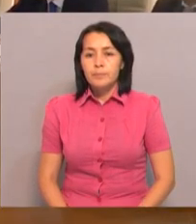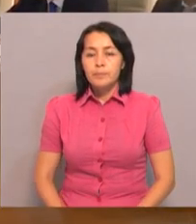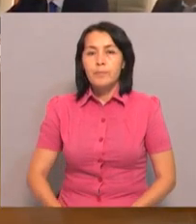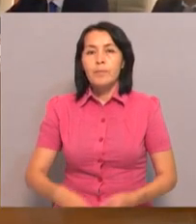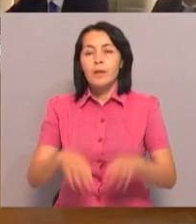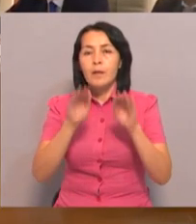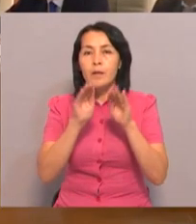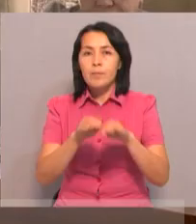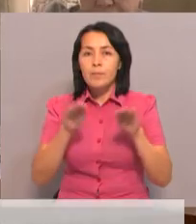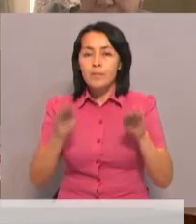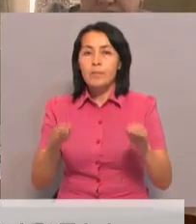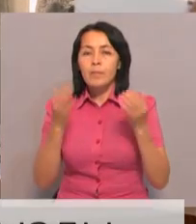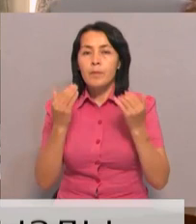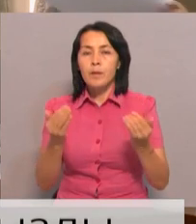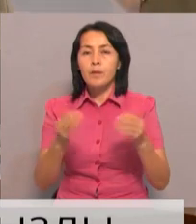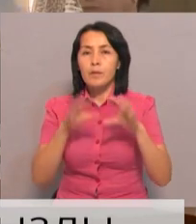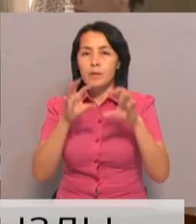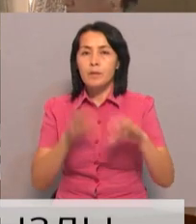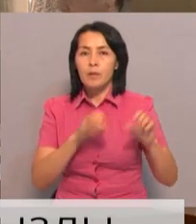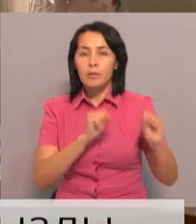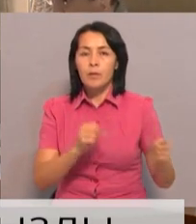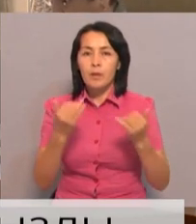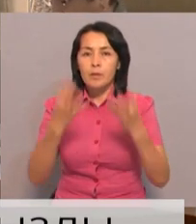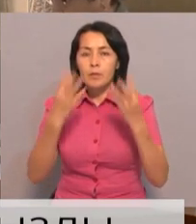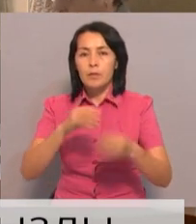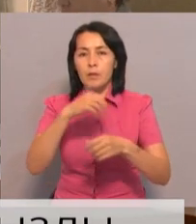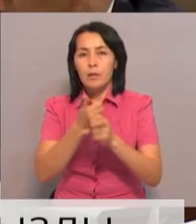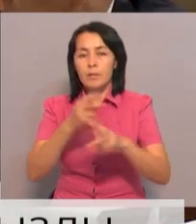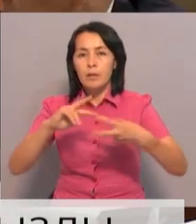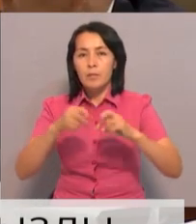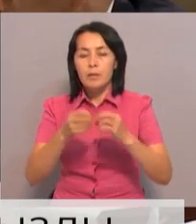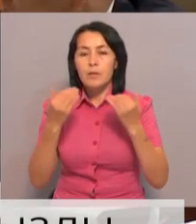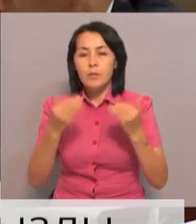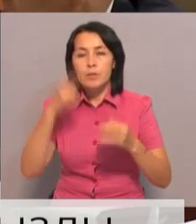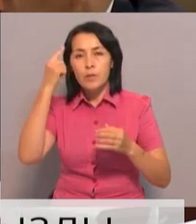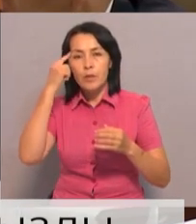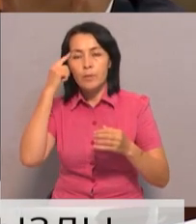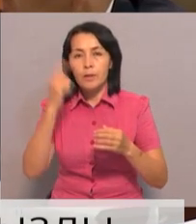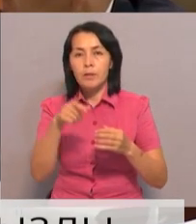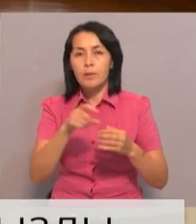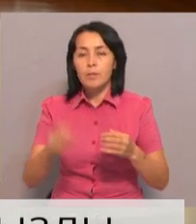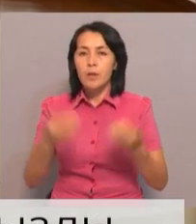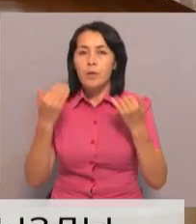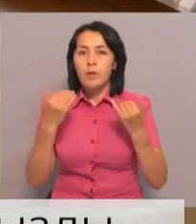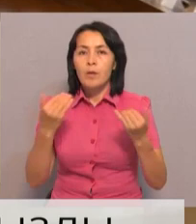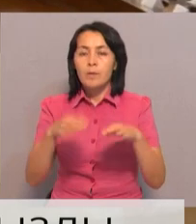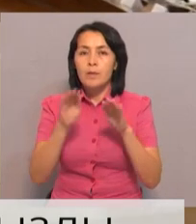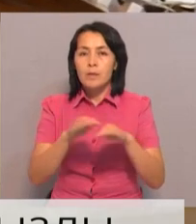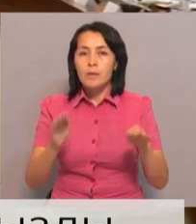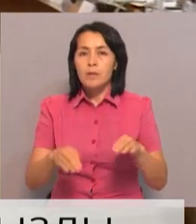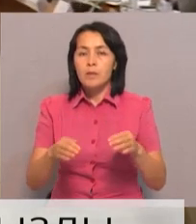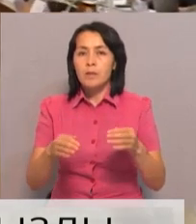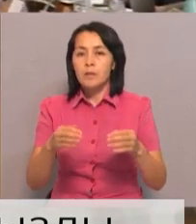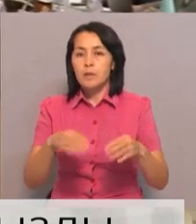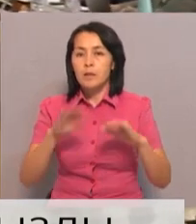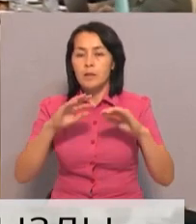Кәмелет жасқа толмаған жасөспірімдердің құқығын қорғау қазіргі күннің өзекті мәселесі. Осыны ескергендер қоғамда жасөспірімнің жазықсыздан